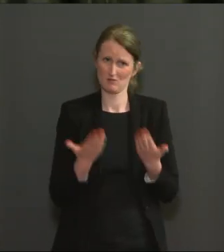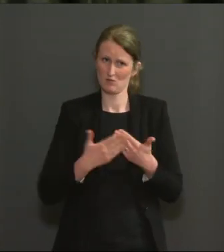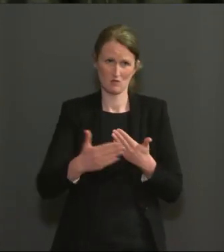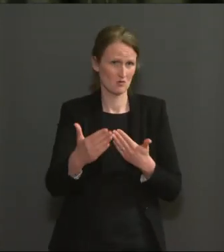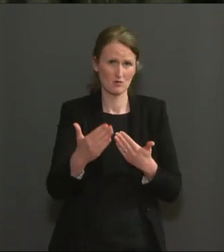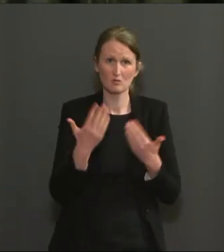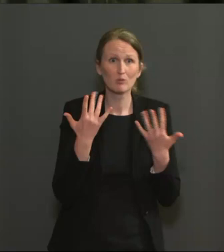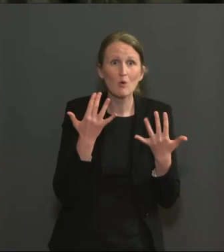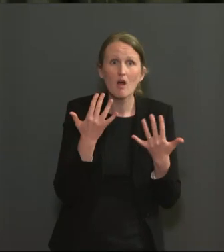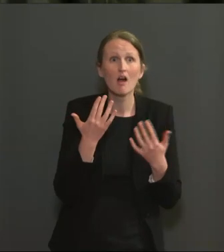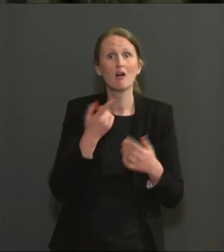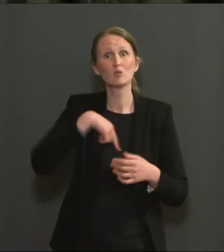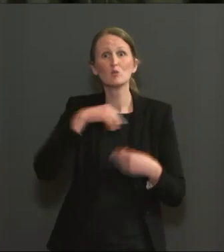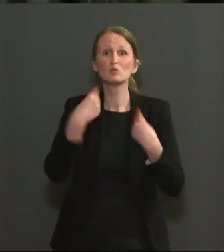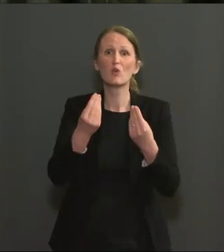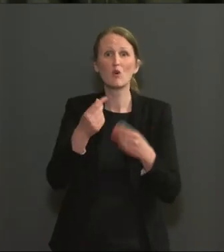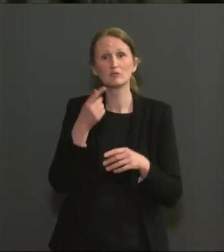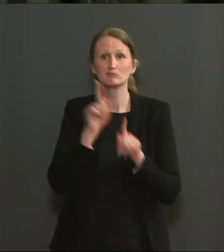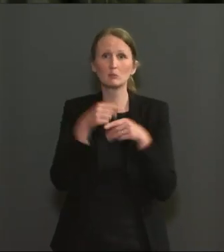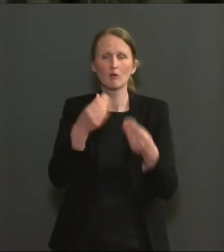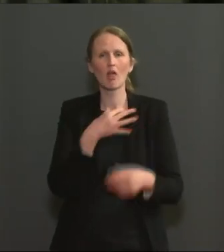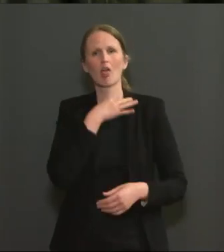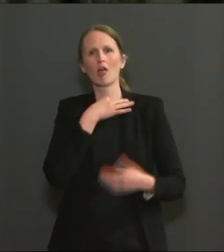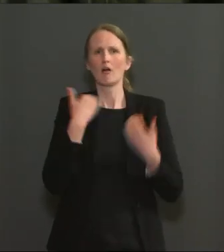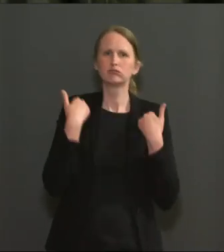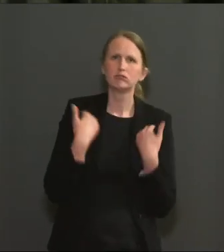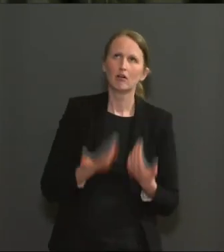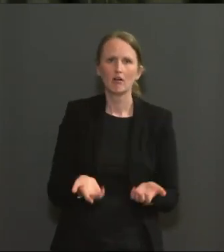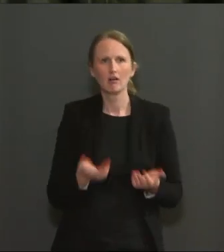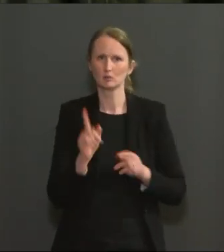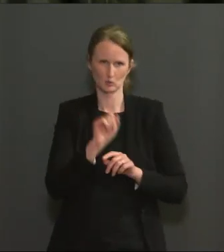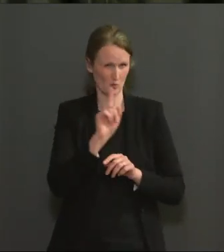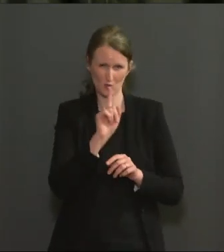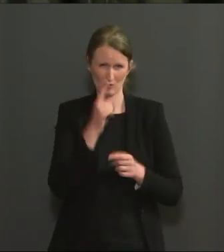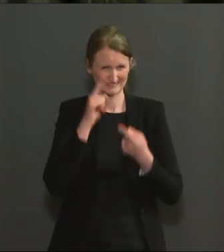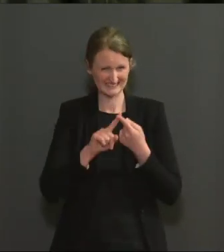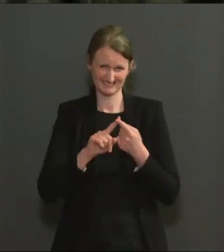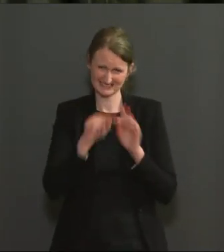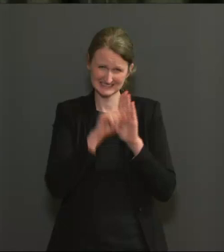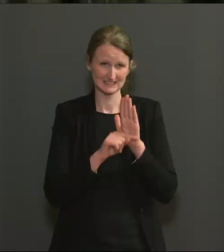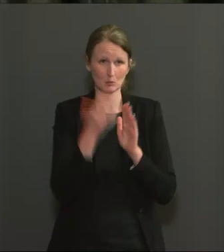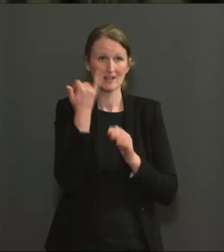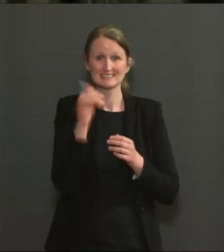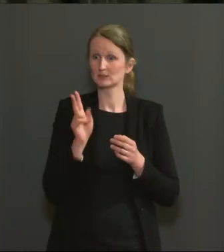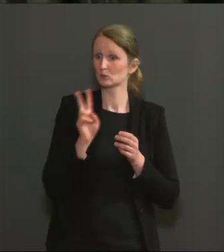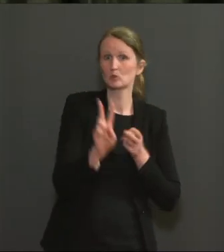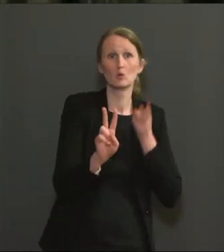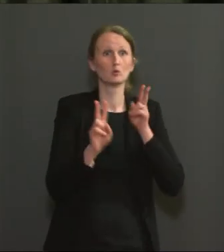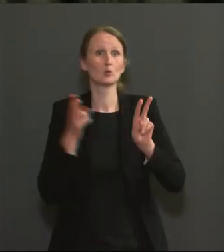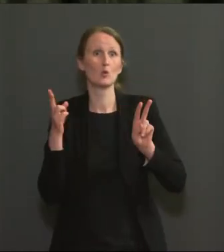non mais parce que si tout le monde se rend à deux dans un commerce on divise par deux le nombre de personnes qui peut faire ses